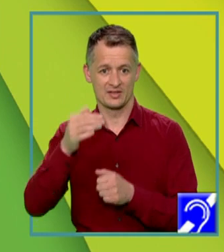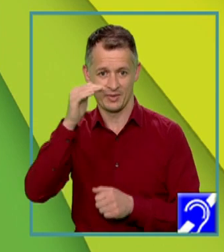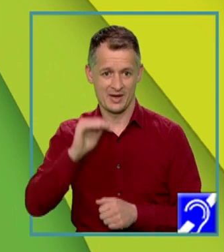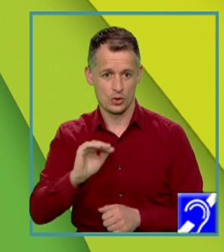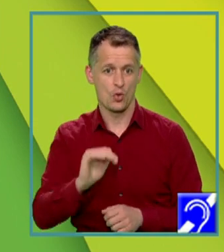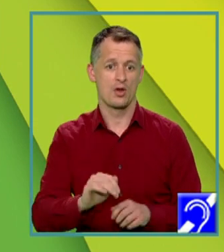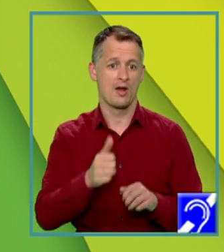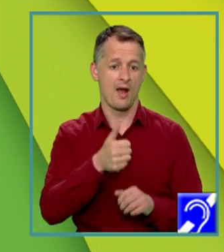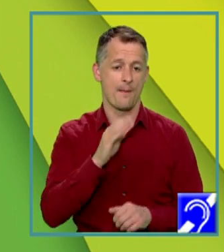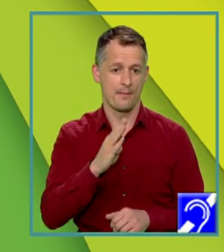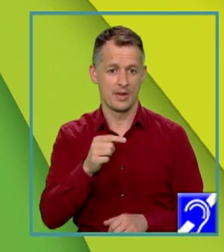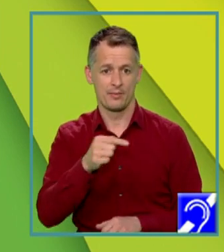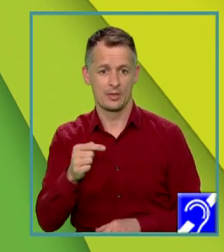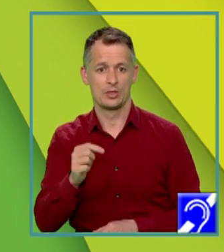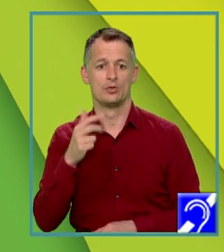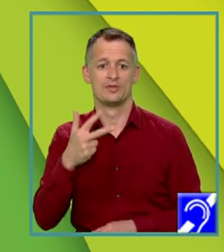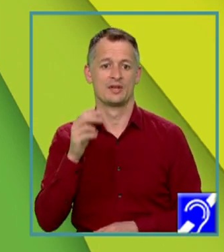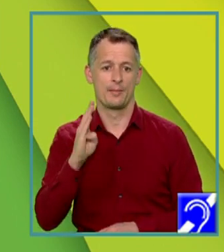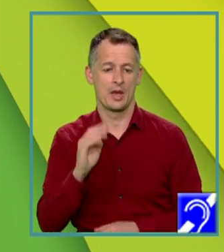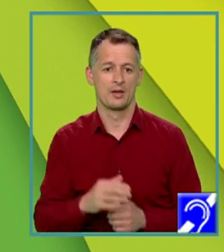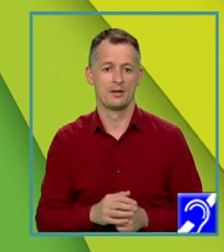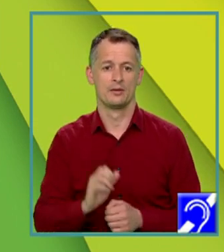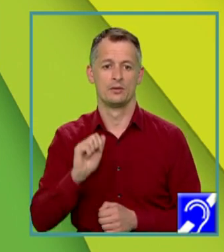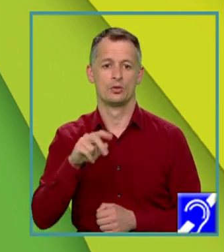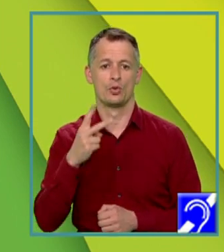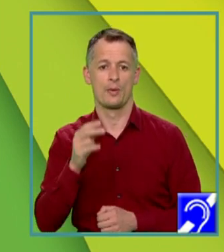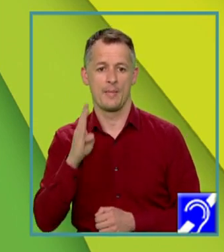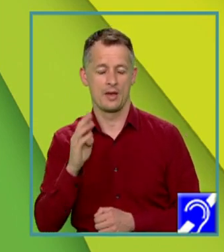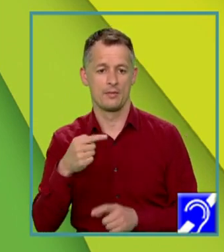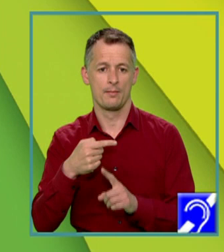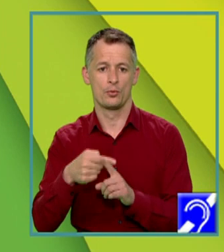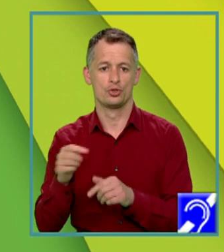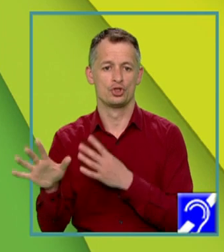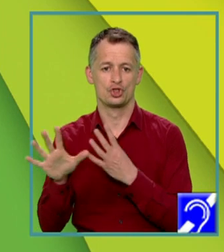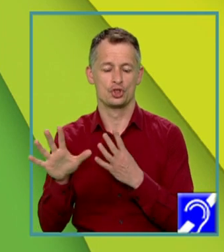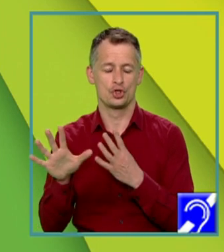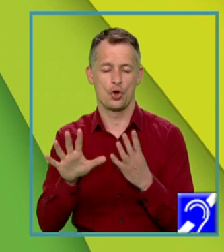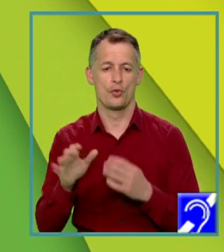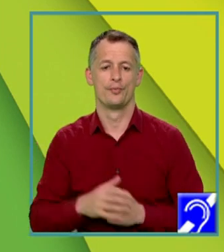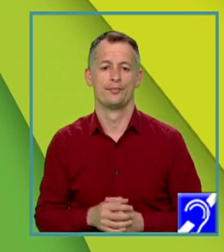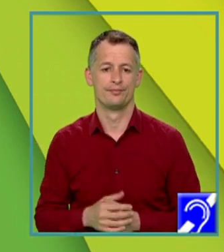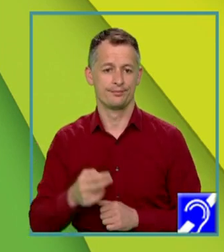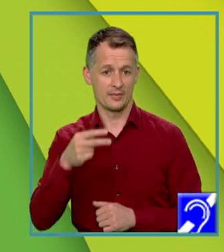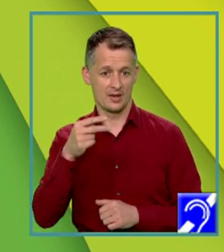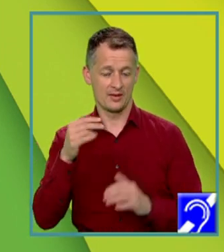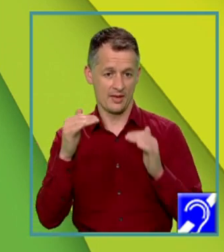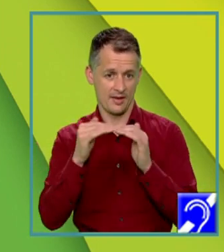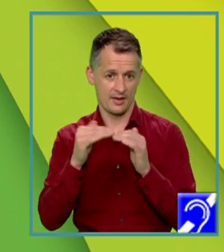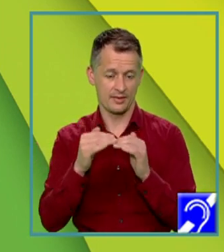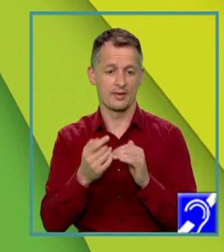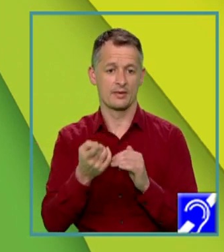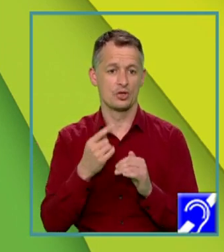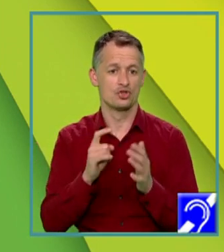linia a doua elementele ab minus 3 b și 2 b plus 9 egal itatea din enunțul